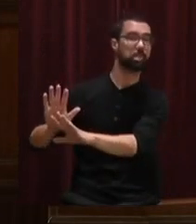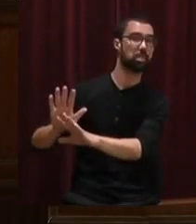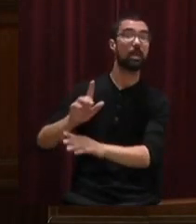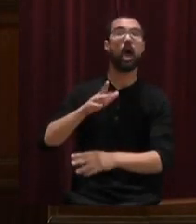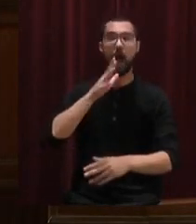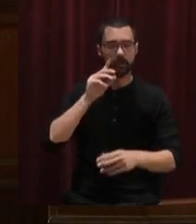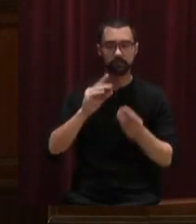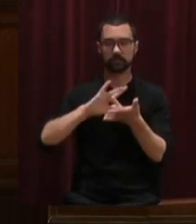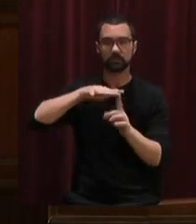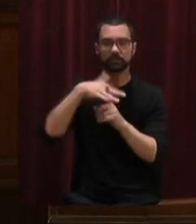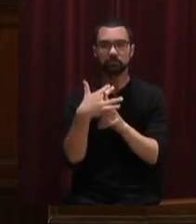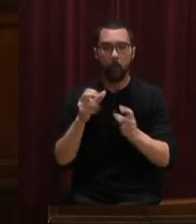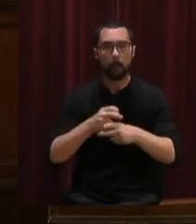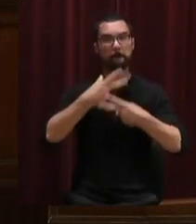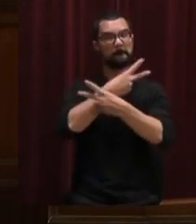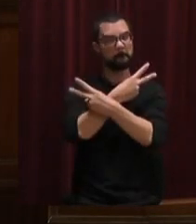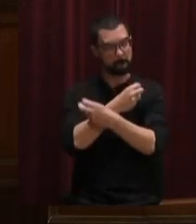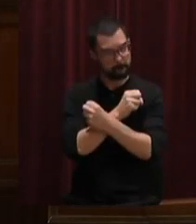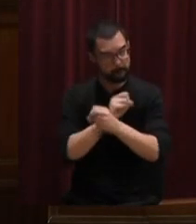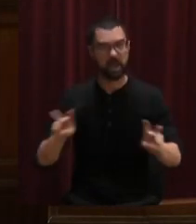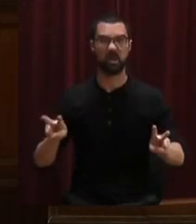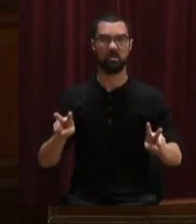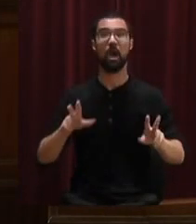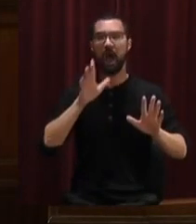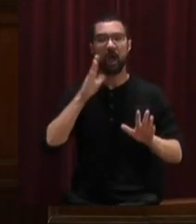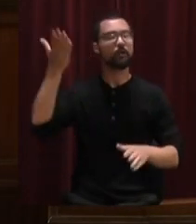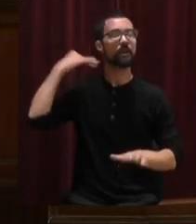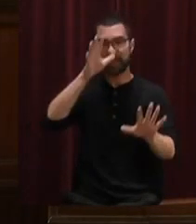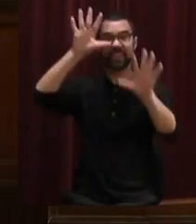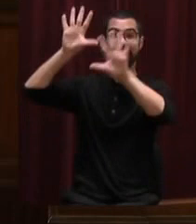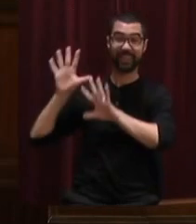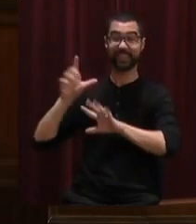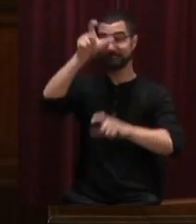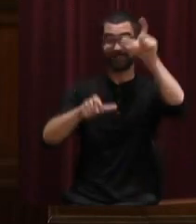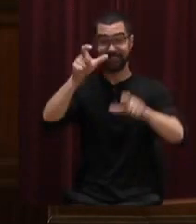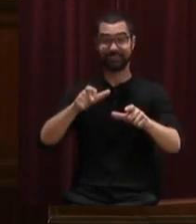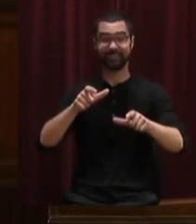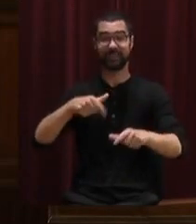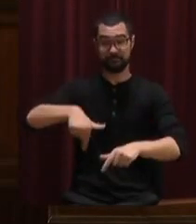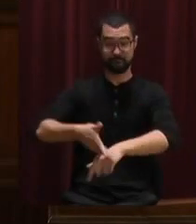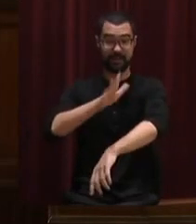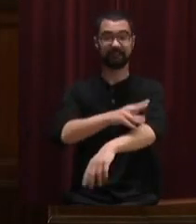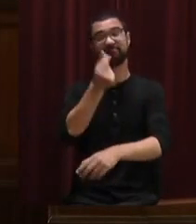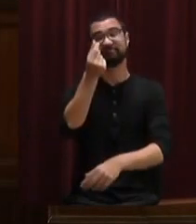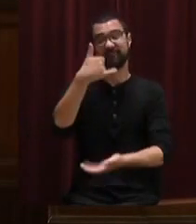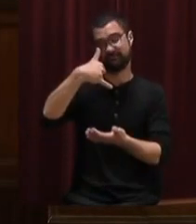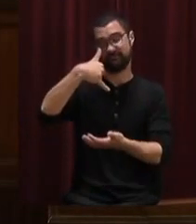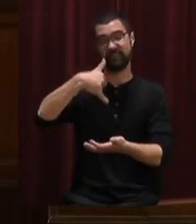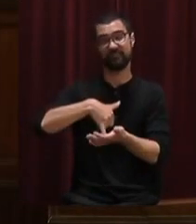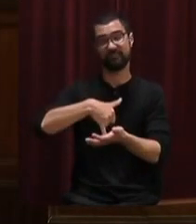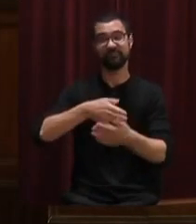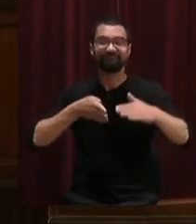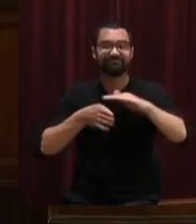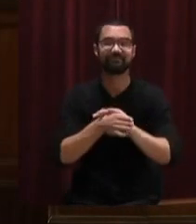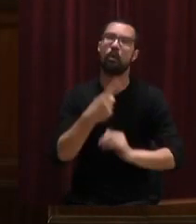un poc més. Si fins fa una dècada l'accés a l'habitatge era impossible per a les ciutadanes i ciutadans amb menys ingressos,